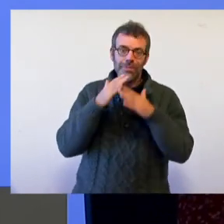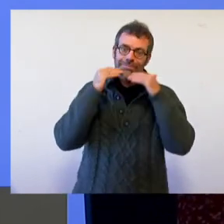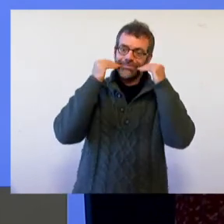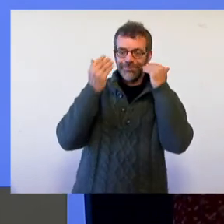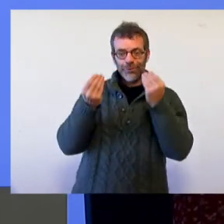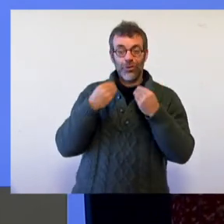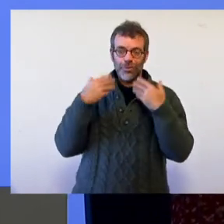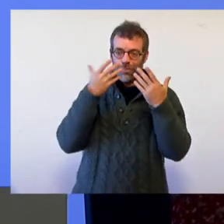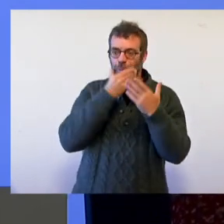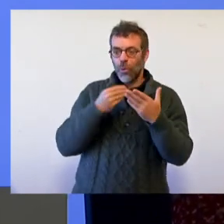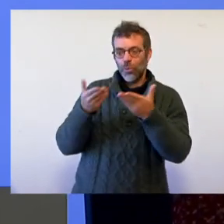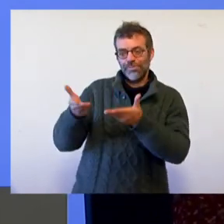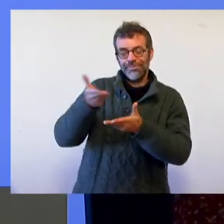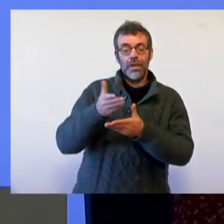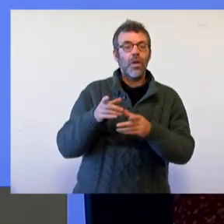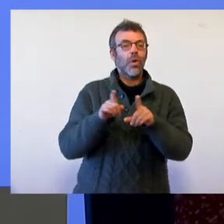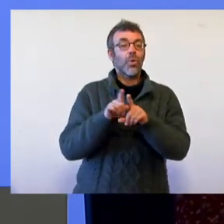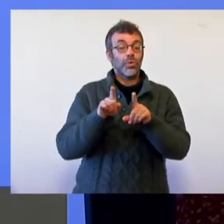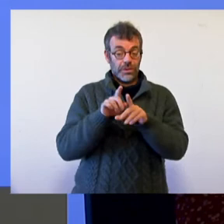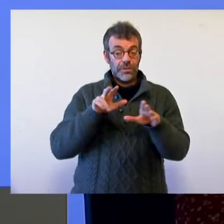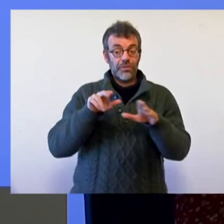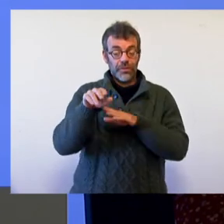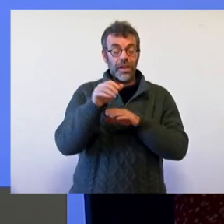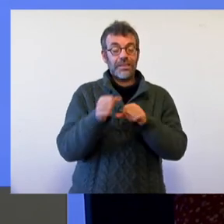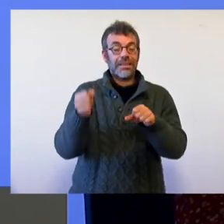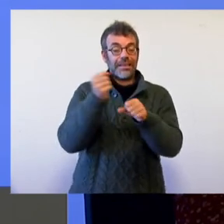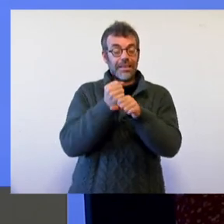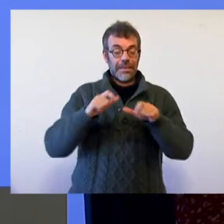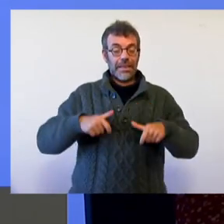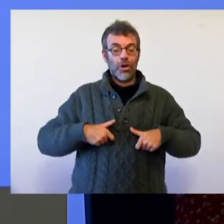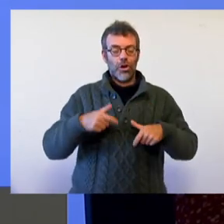Et il y aura bientôt une école aussi, même nombreux costes. Mais ça,